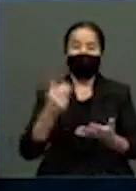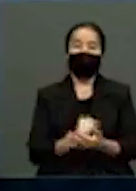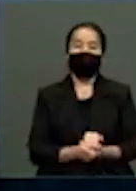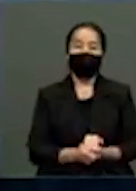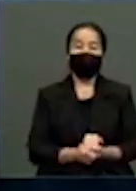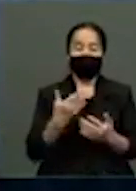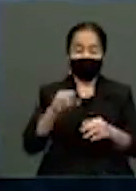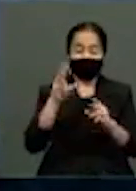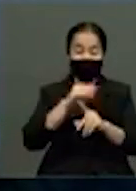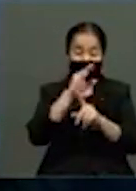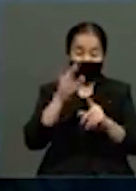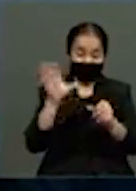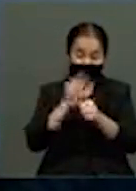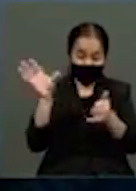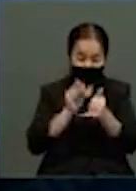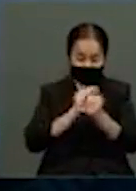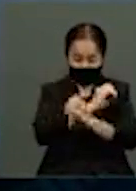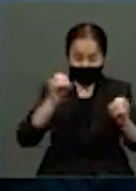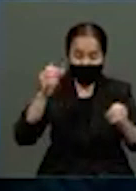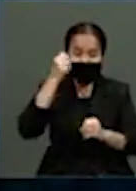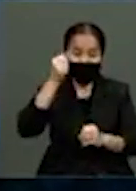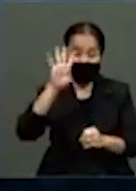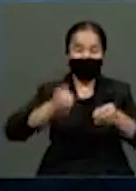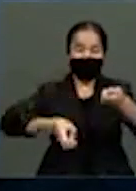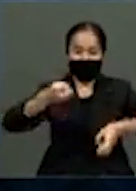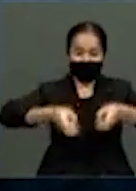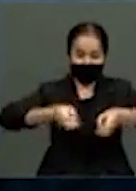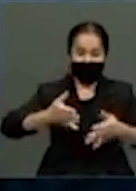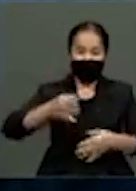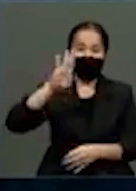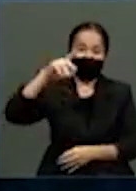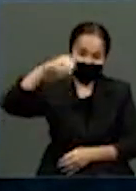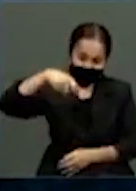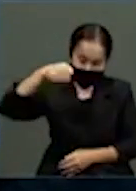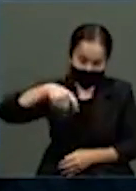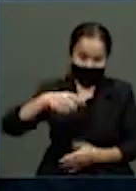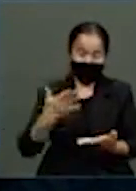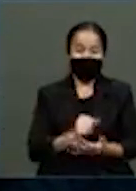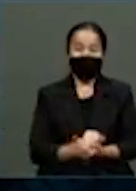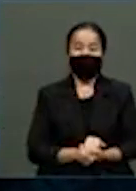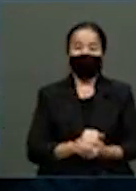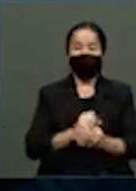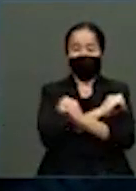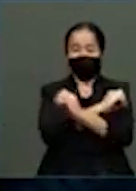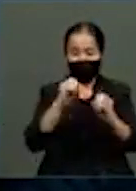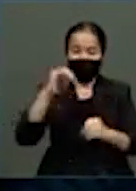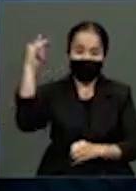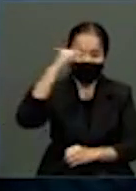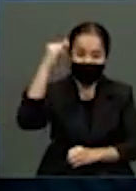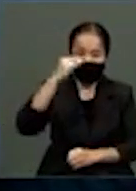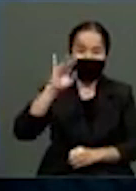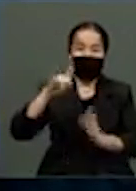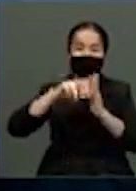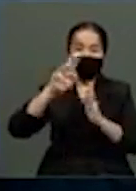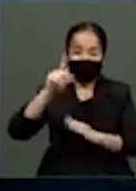14วันก็คือสาทรกรุงเทพเหนือคือบางซื่อนะครับที่ยังมีเคสใน14วันที่ไม่มีคือดอนเมืองบางเขนหลัก